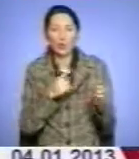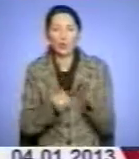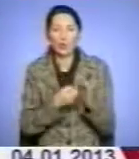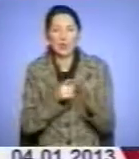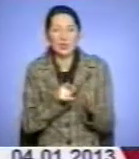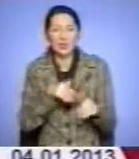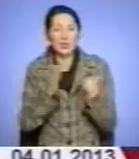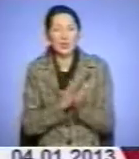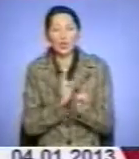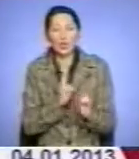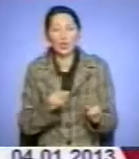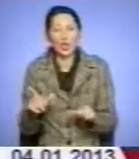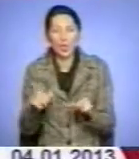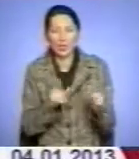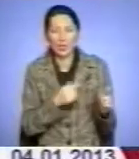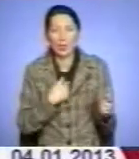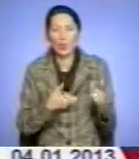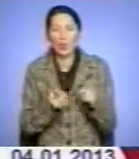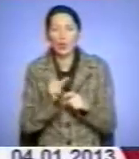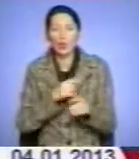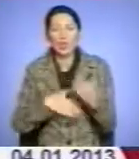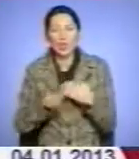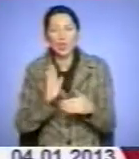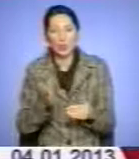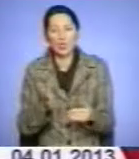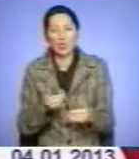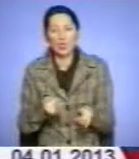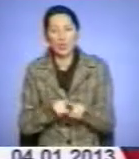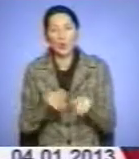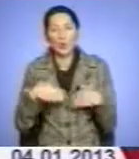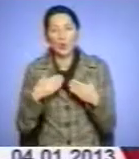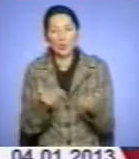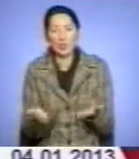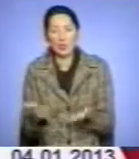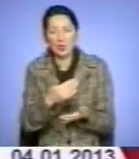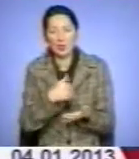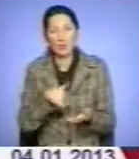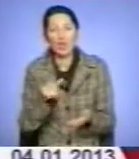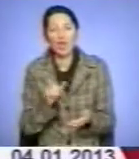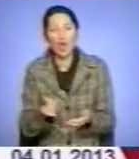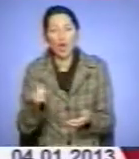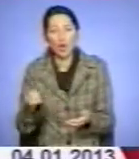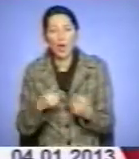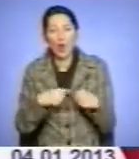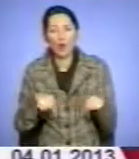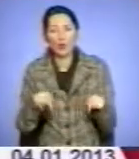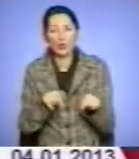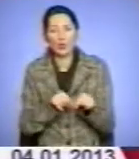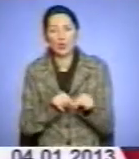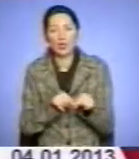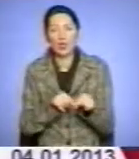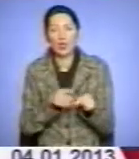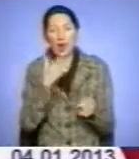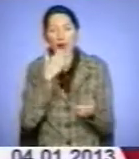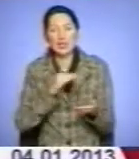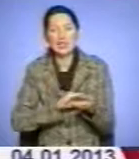приїжджає. Ми дуже раді були відгукнутися на таку пропозицію і зібрали людей, організували